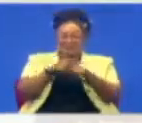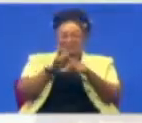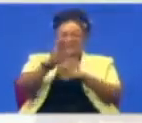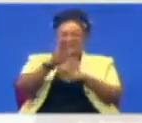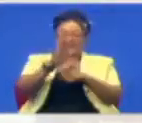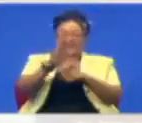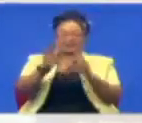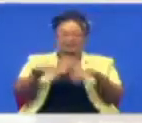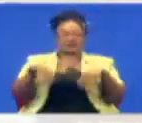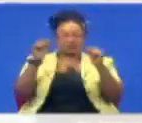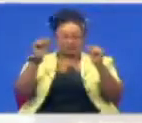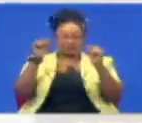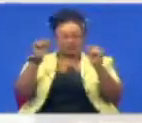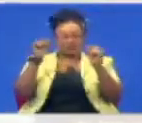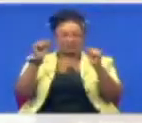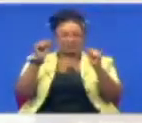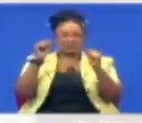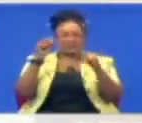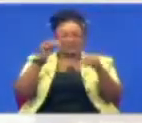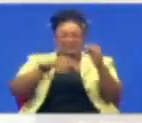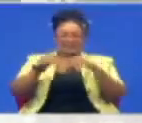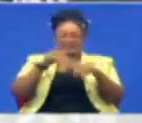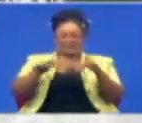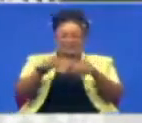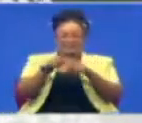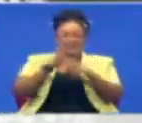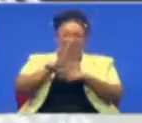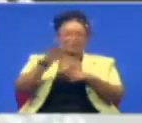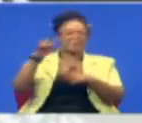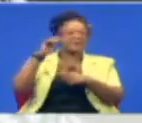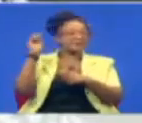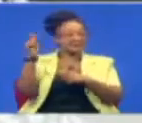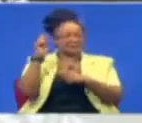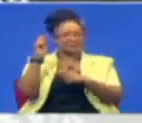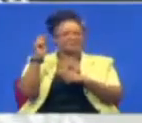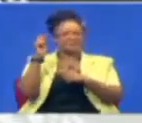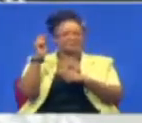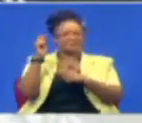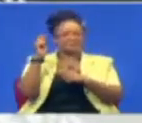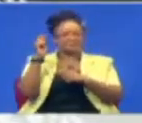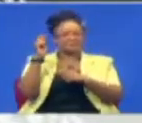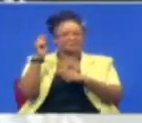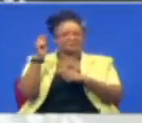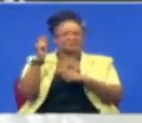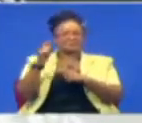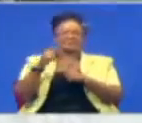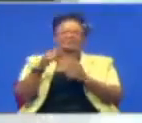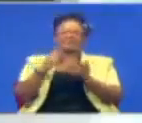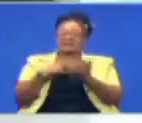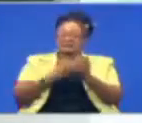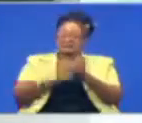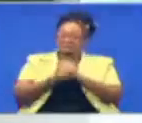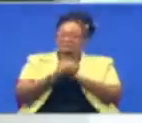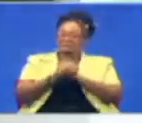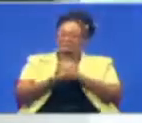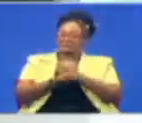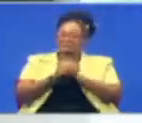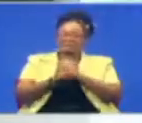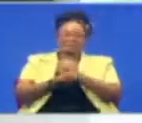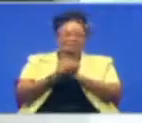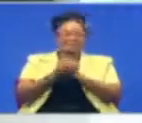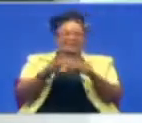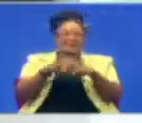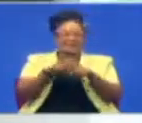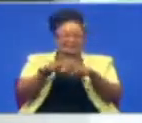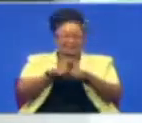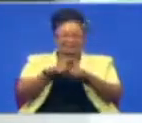and unanimously elected me as their president. Ingawa alijipa shime kwa utendakazi wake kama msimamizi wa mahakama